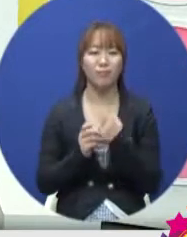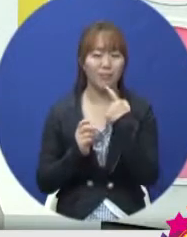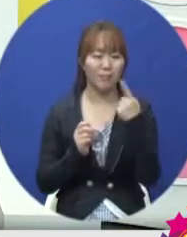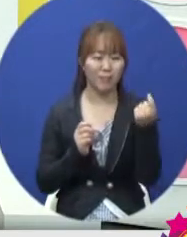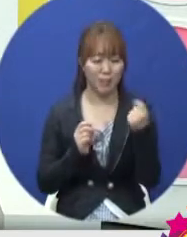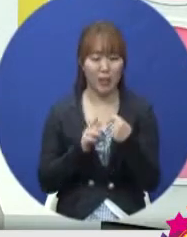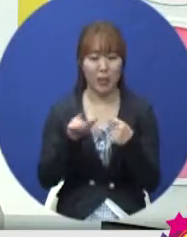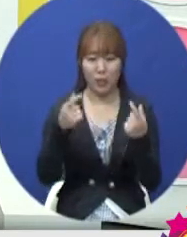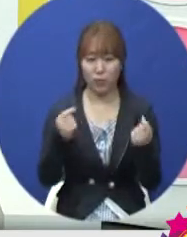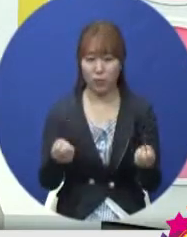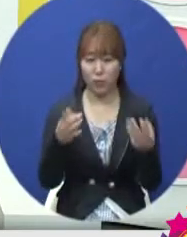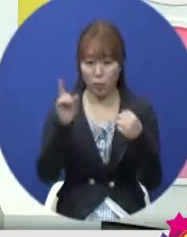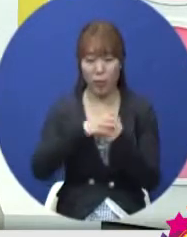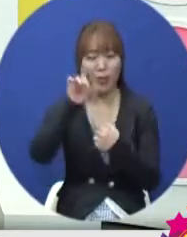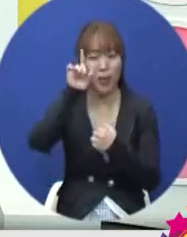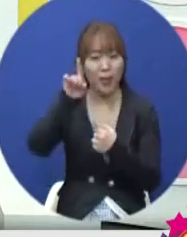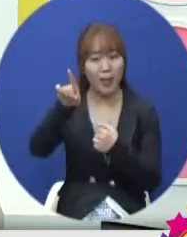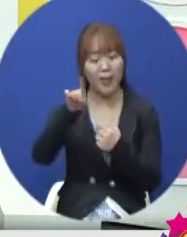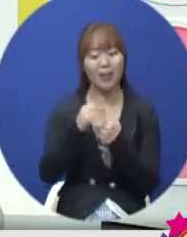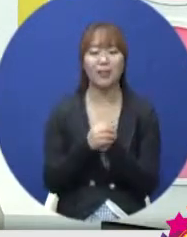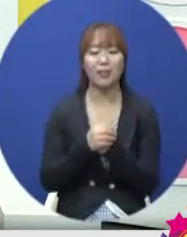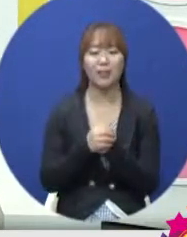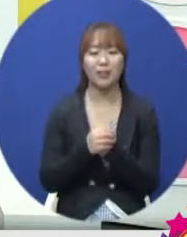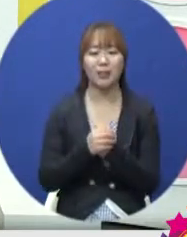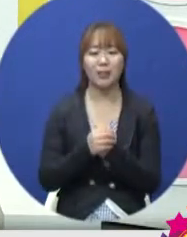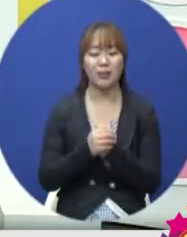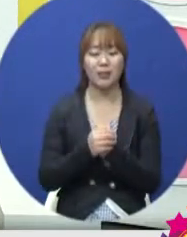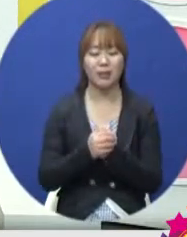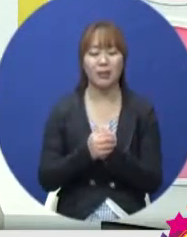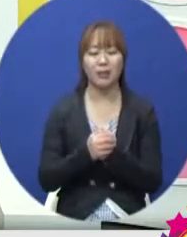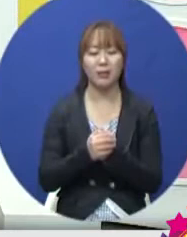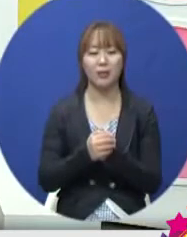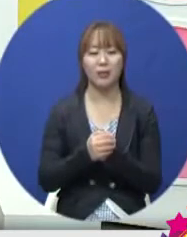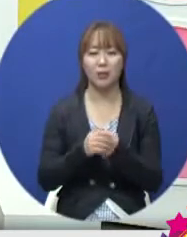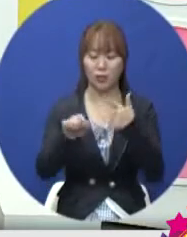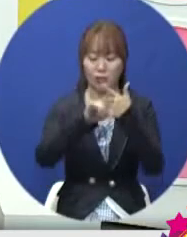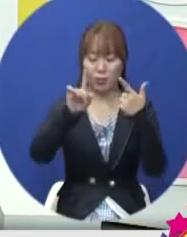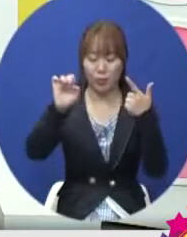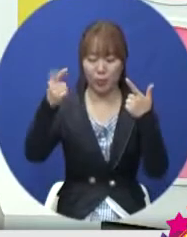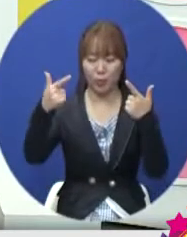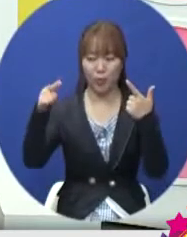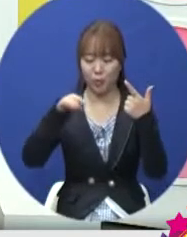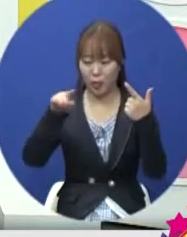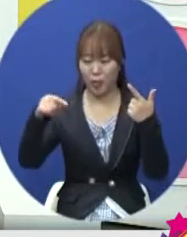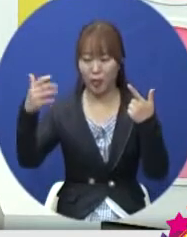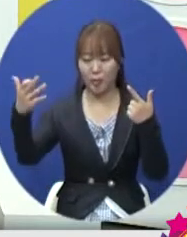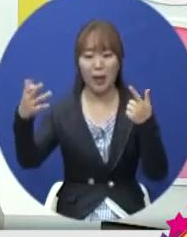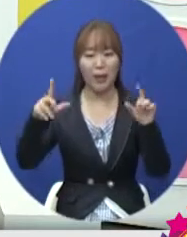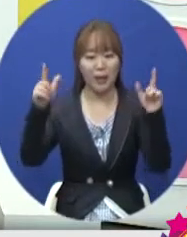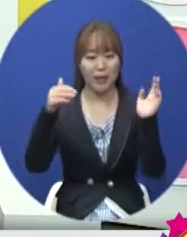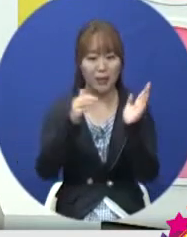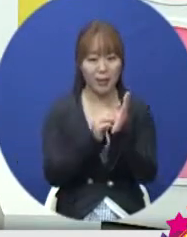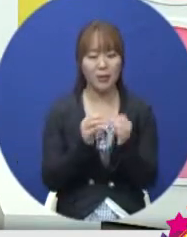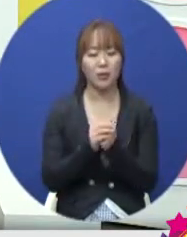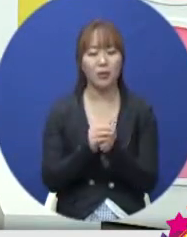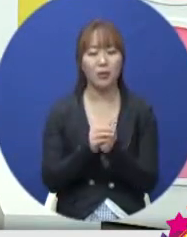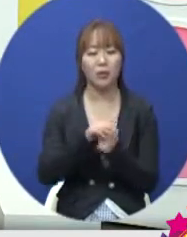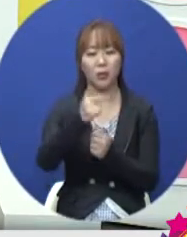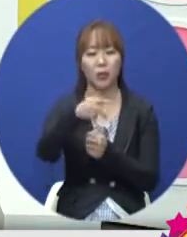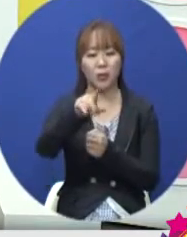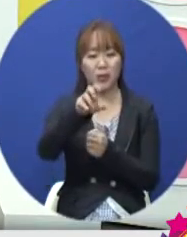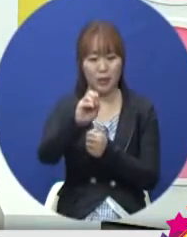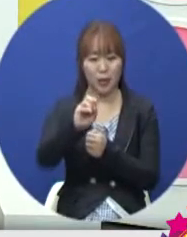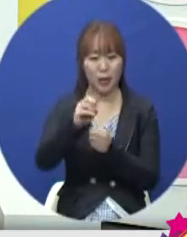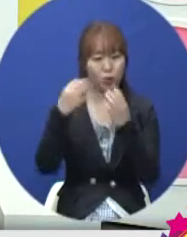그렇습니다. 이 축제는 바로 내일이죠. 네. 16일부터 일요일인 18일까지 열리는데요. 자, 고창